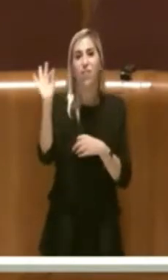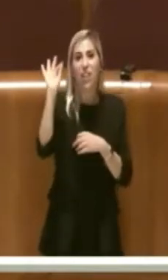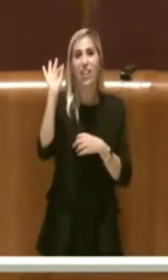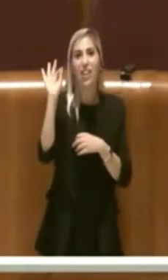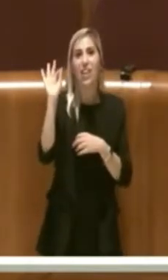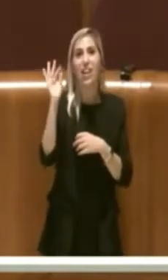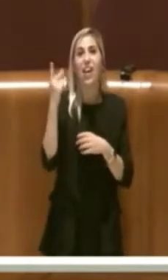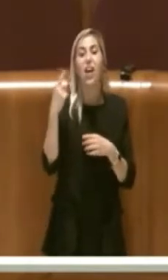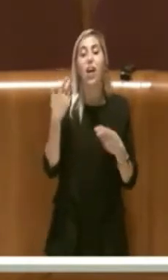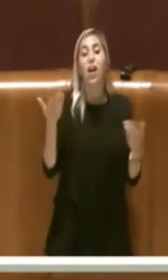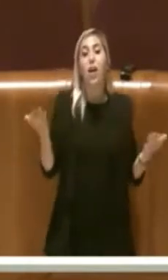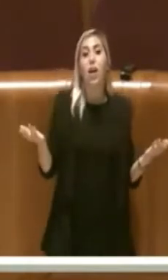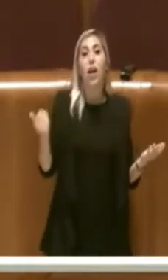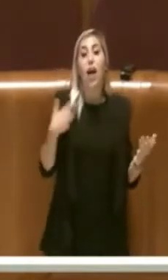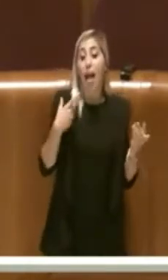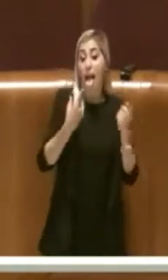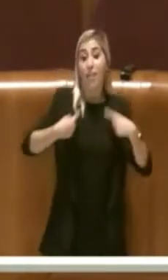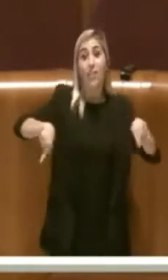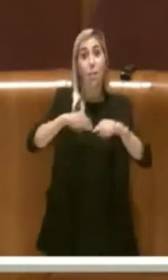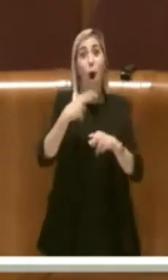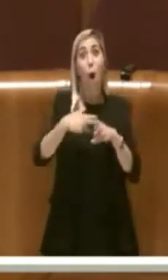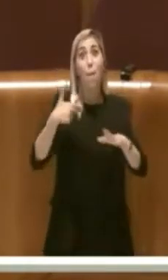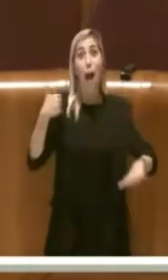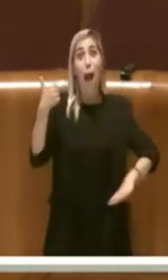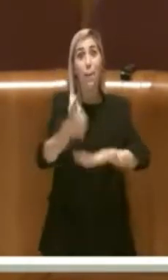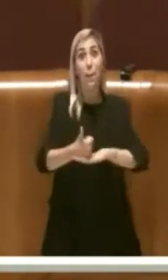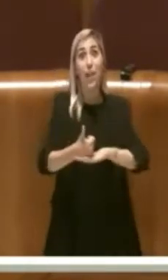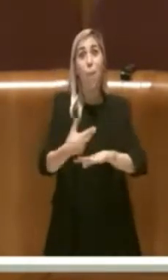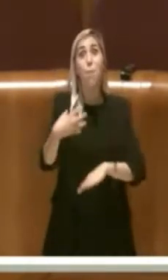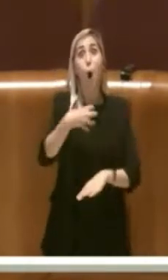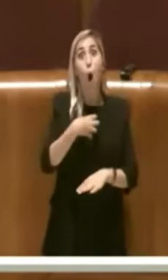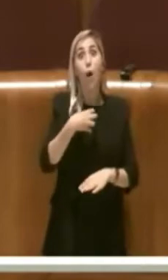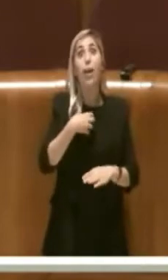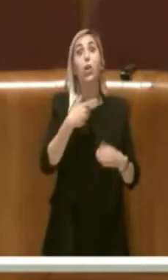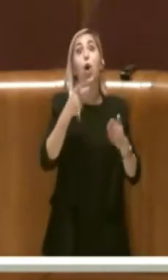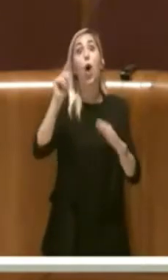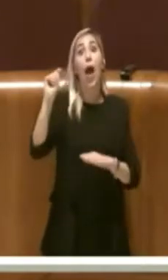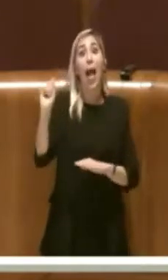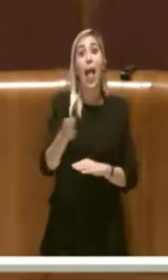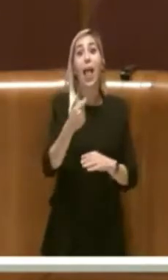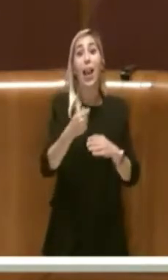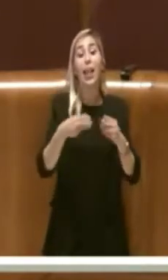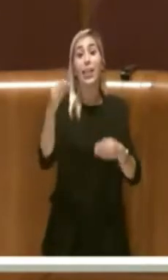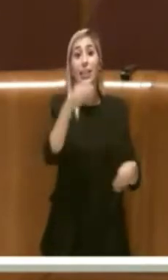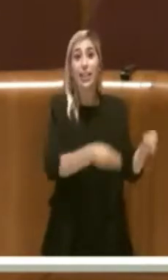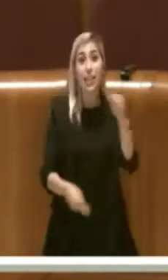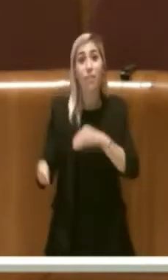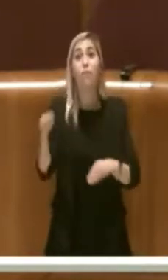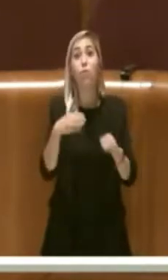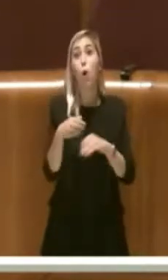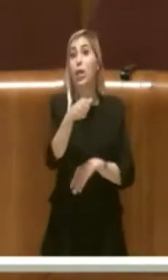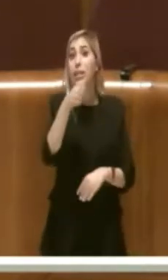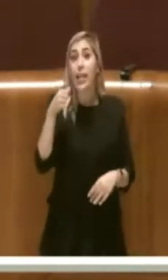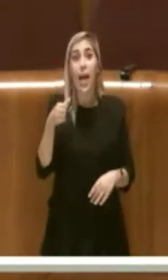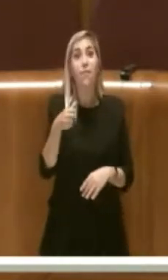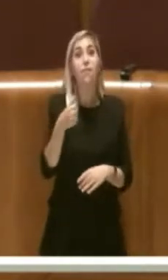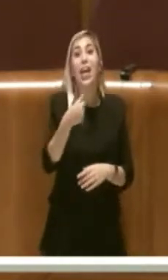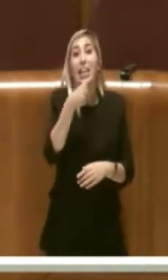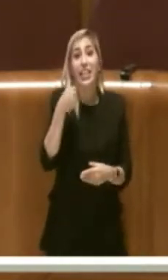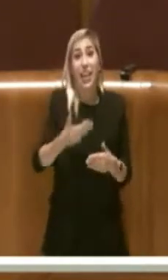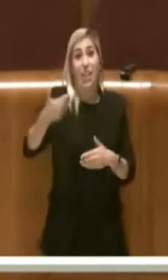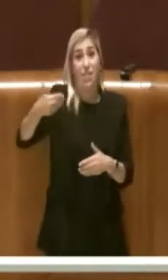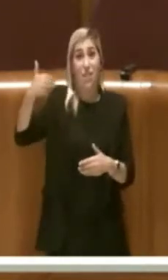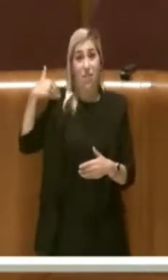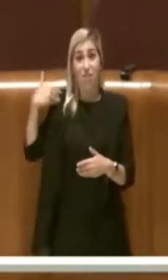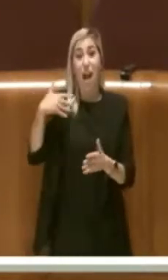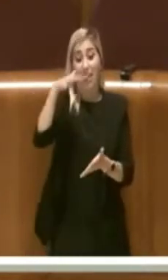lavoro. L'Assemblea Capitolina, quale organo elettivo collegiale della capitale d'Italia, necessita e necessitava, in